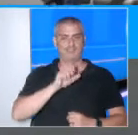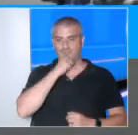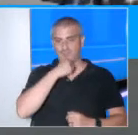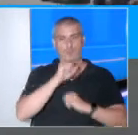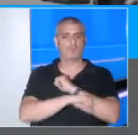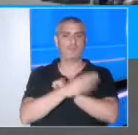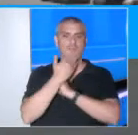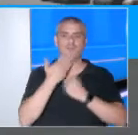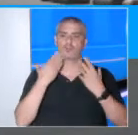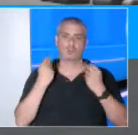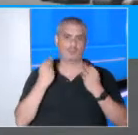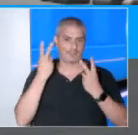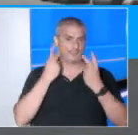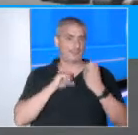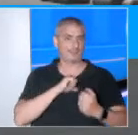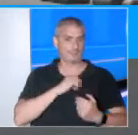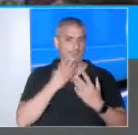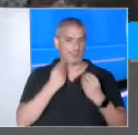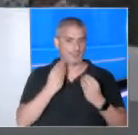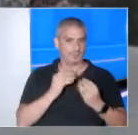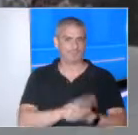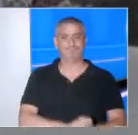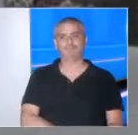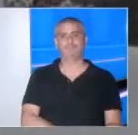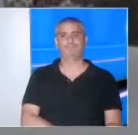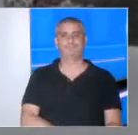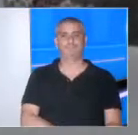העברית, אני מאוד מודה לך על המידע המרתק הזה, תודה.